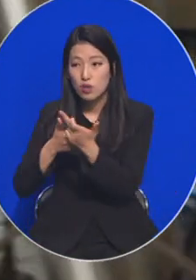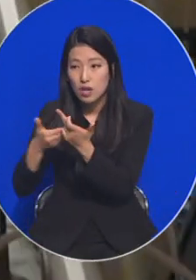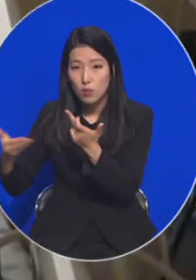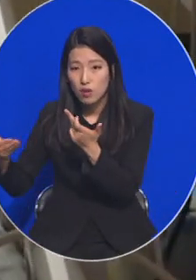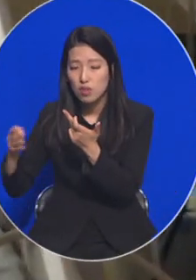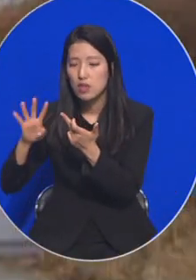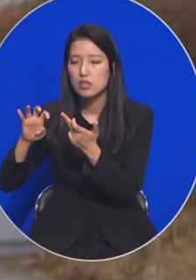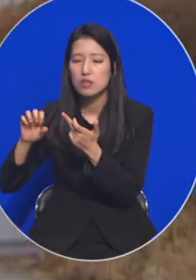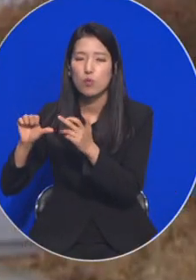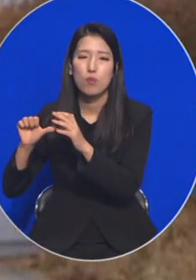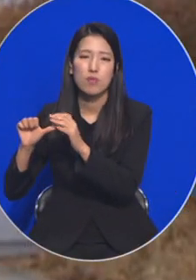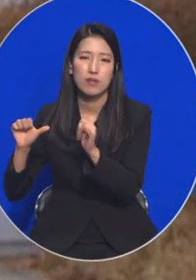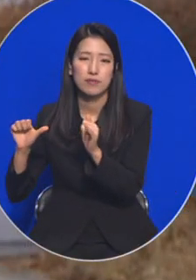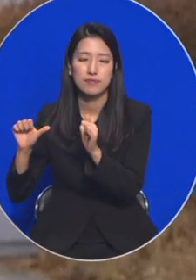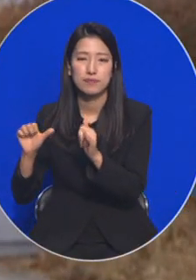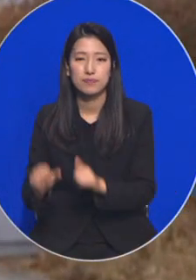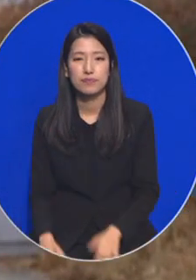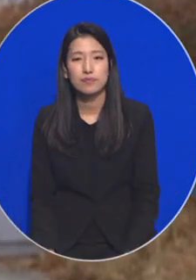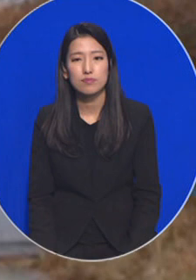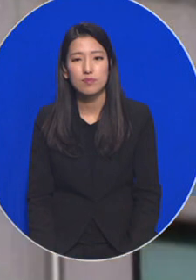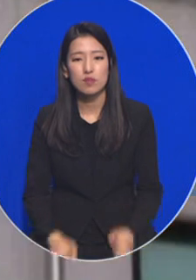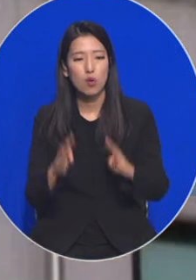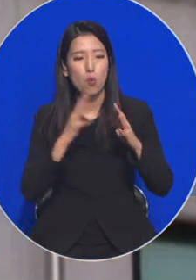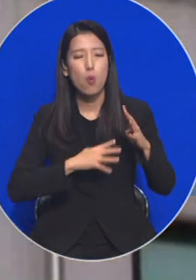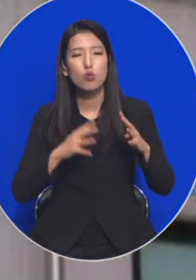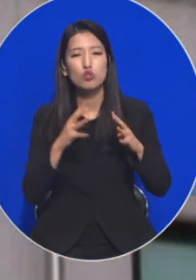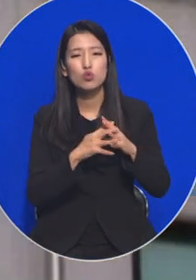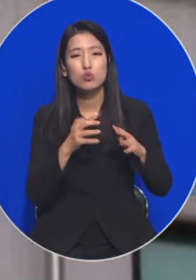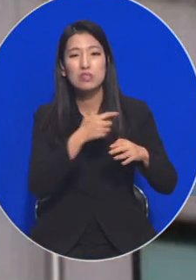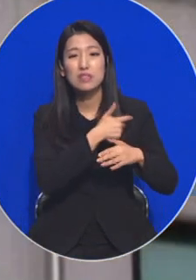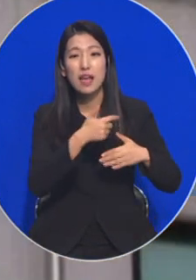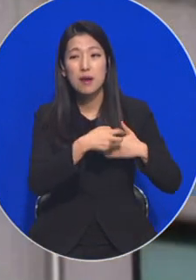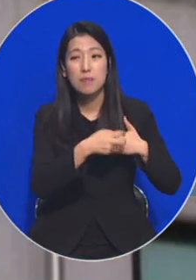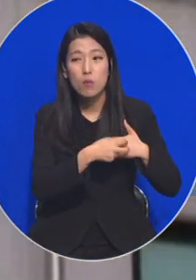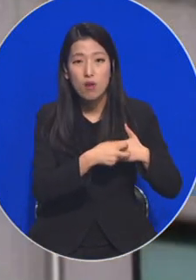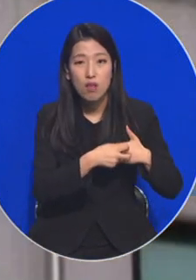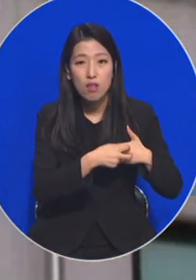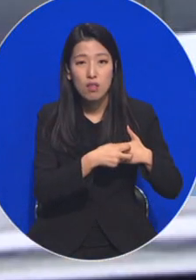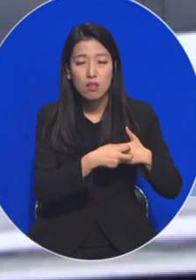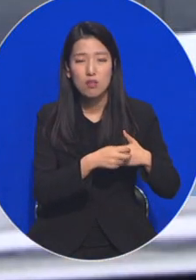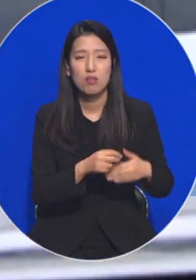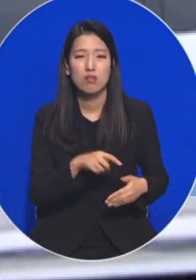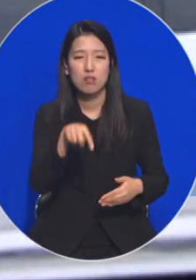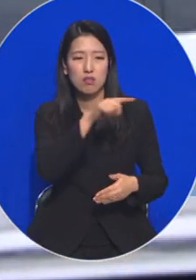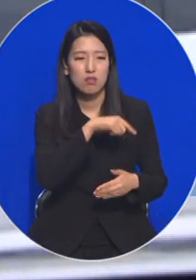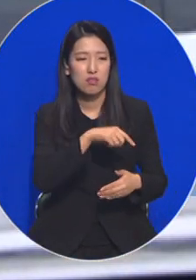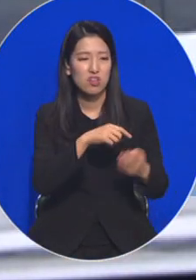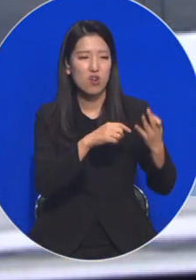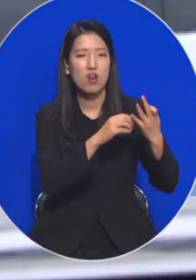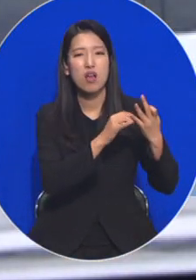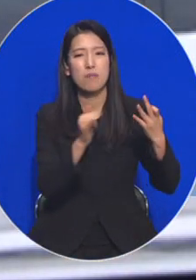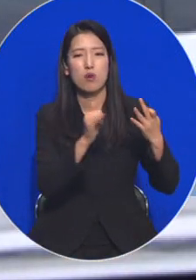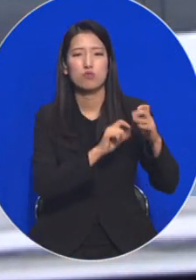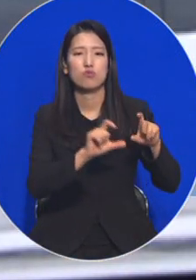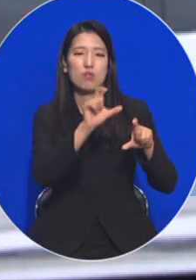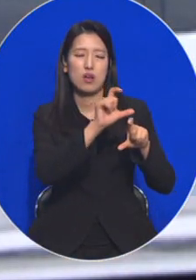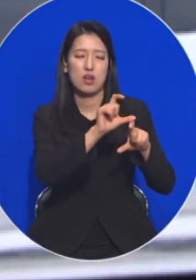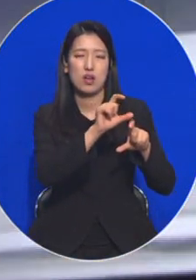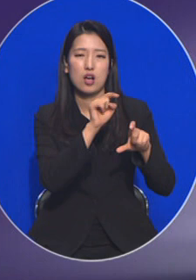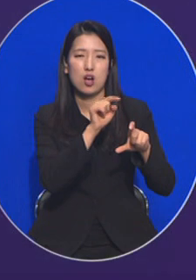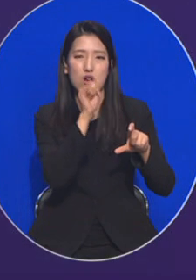했습니다 충남 공주시 푸름 의향 병원과 관련해서는 환자 10명을 포함해 14명이 추가 확진